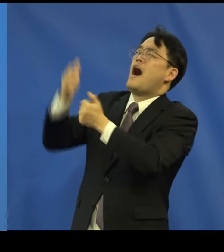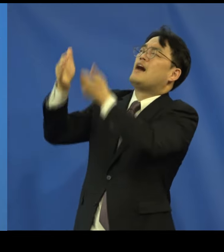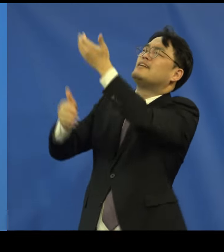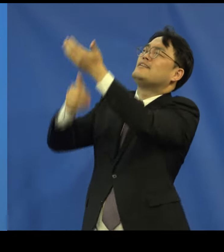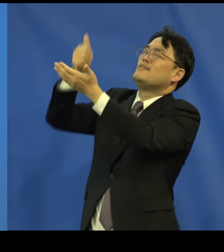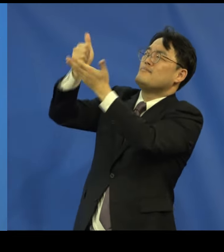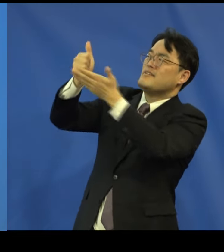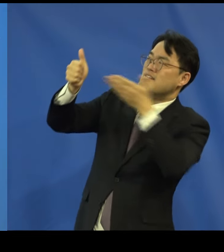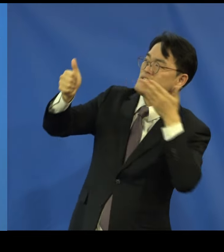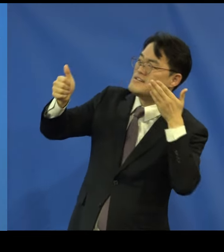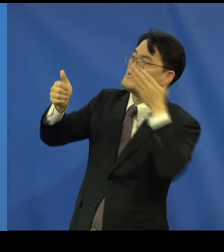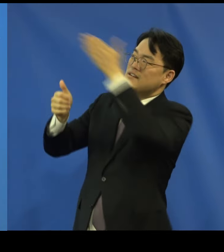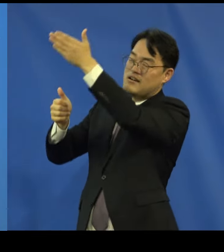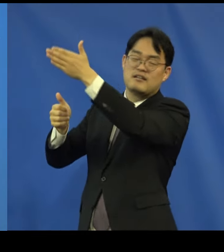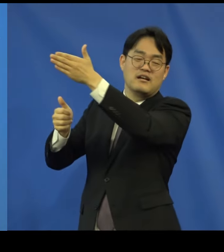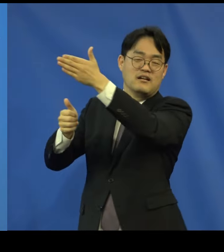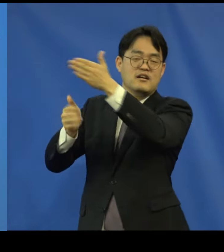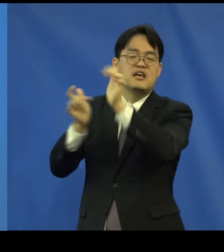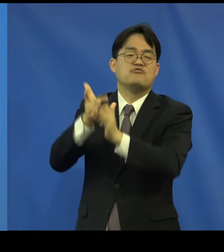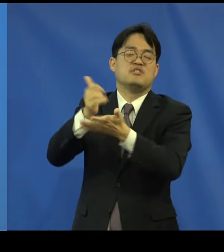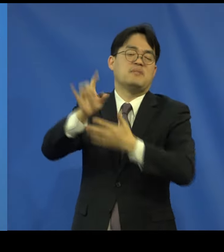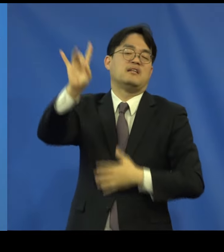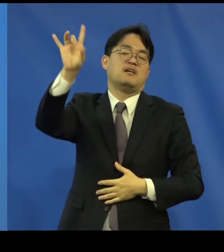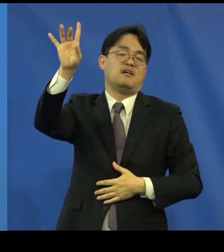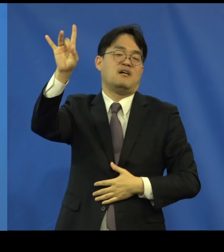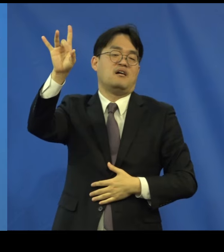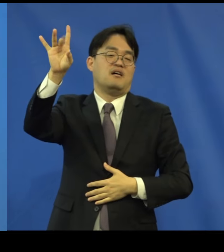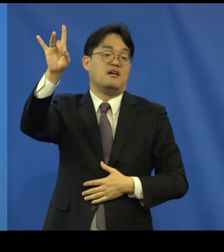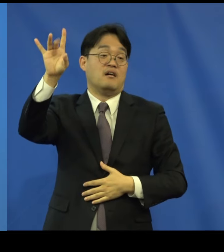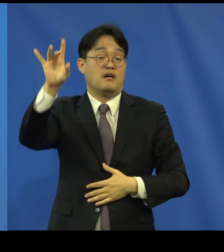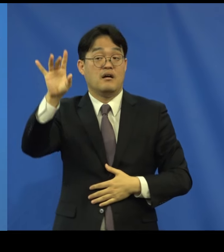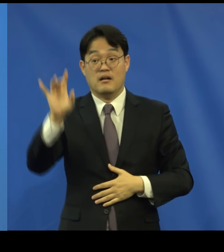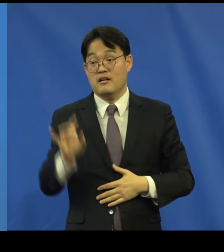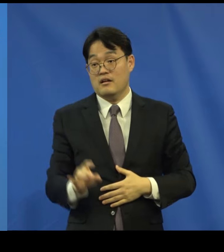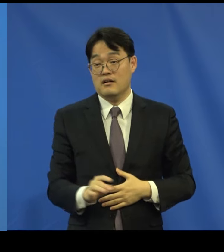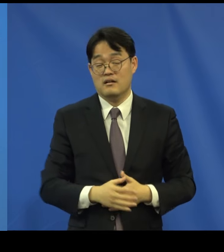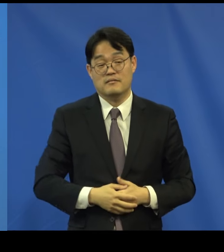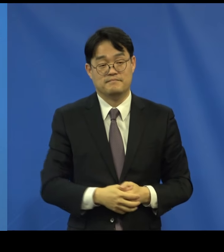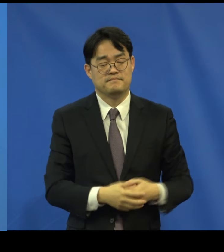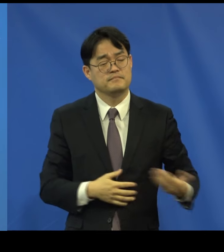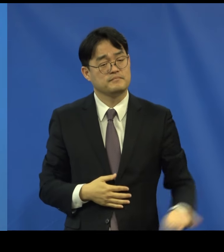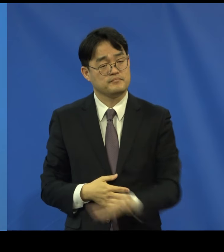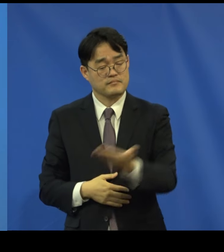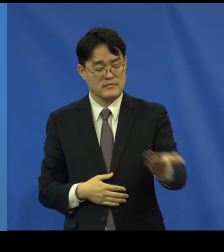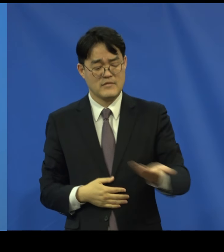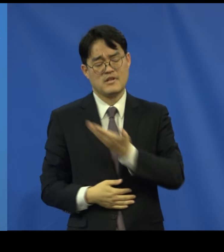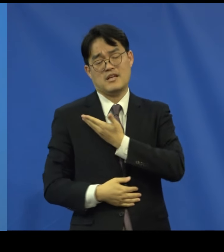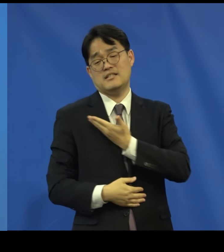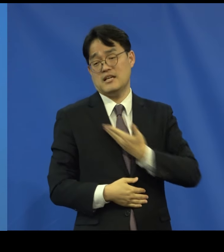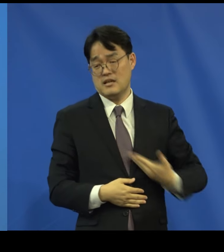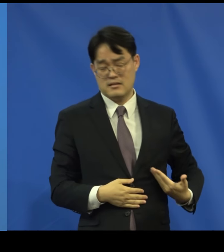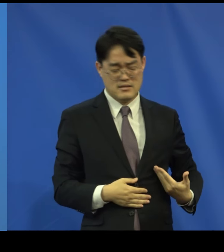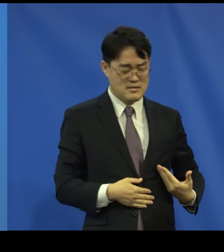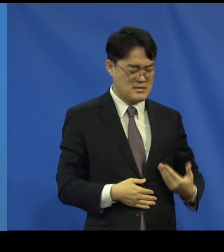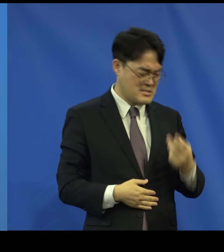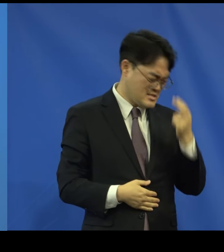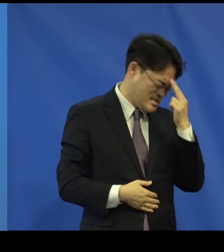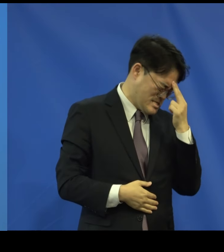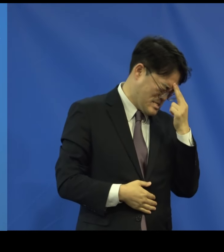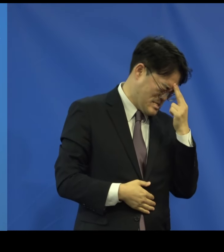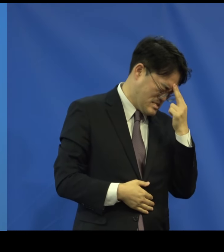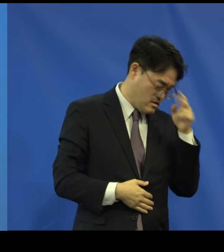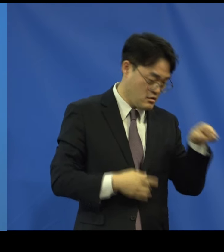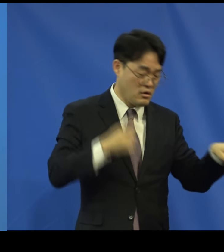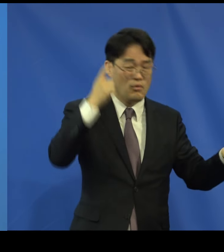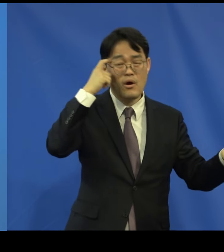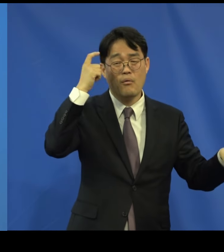길에 대한 믿음을 가지게 되기를 축원합니다. 자, 제자들이 가지는 근심의 궁극적인 이유는 어디에 있을까요?